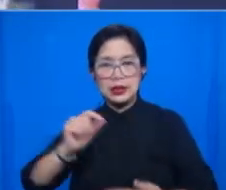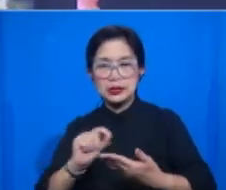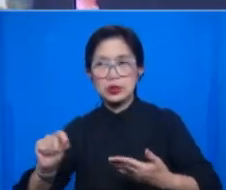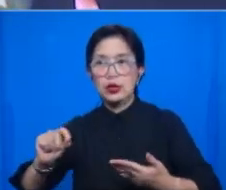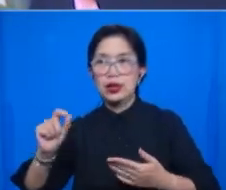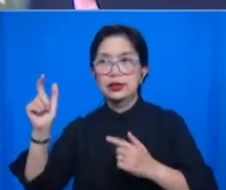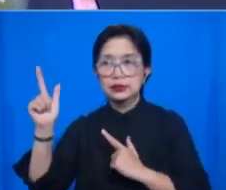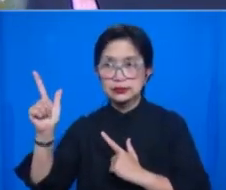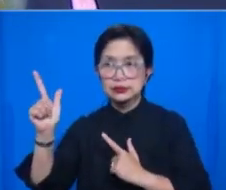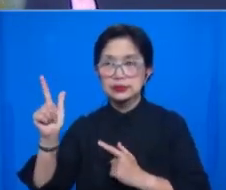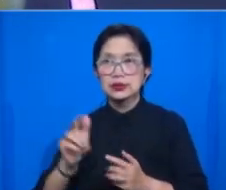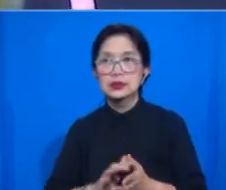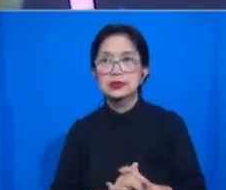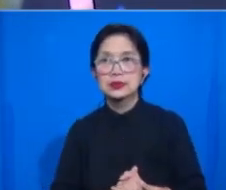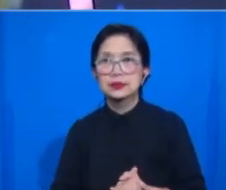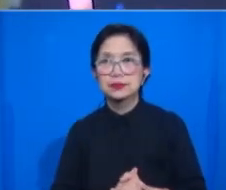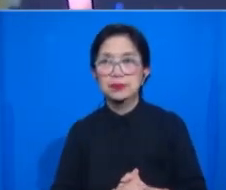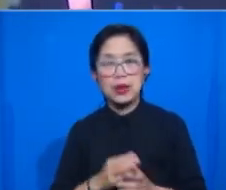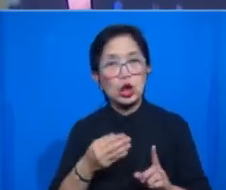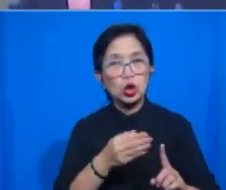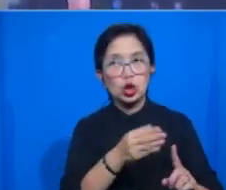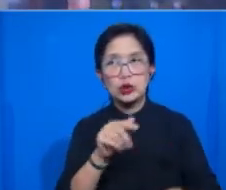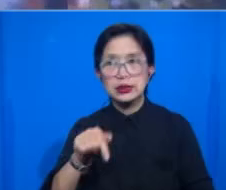ikut dalam parade senja juga turut serta dalam acara tersebut.